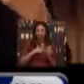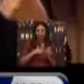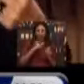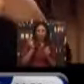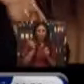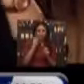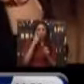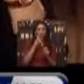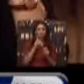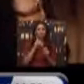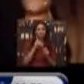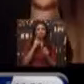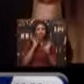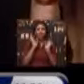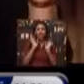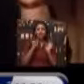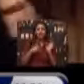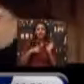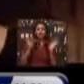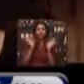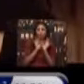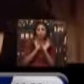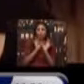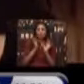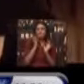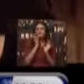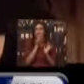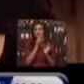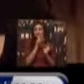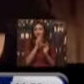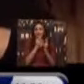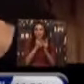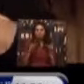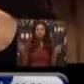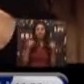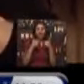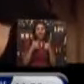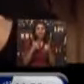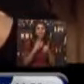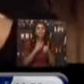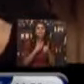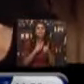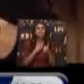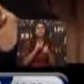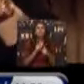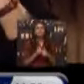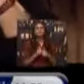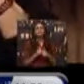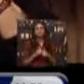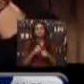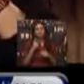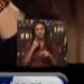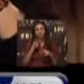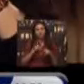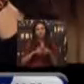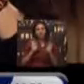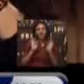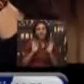الهيافة الحاجات دي ما بتعجبنيش ابدا الحقيقة. يعني بندق على مشاعر